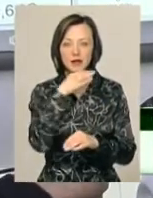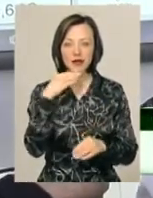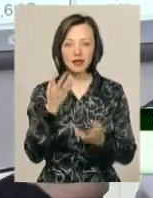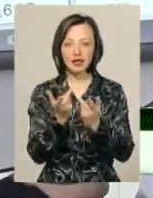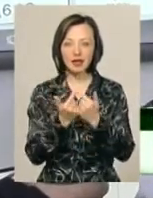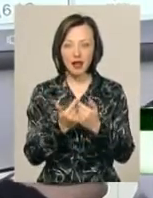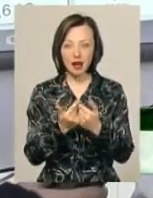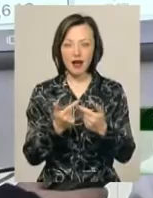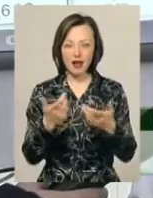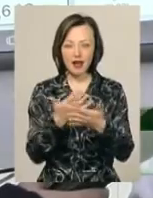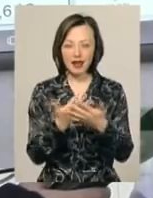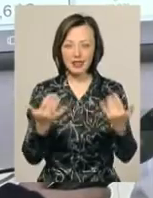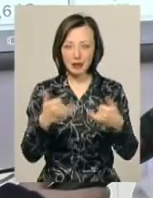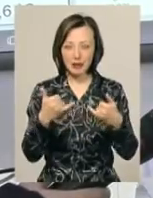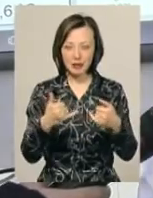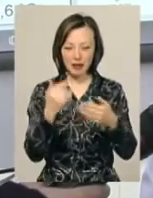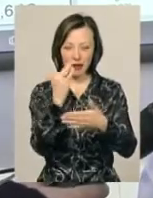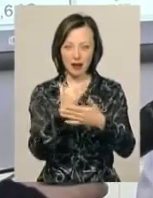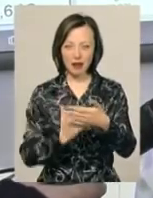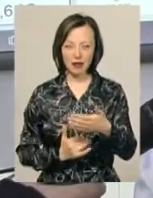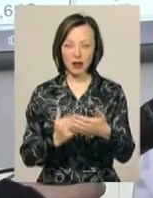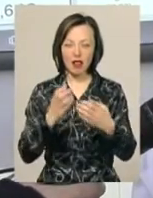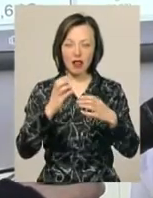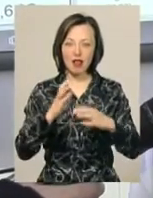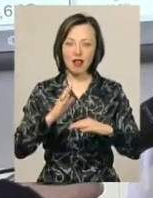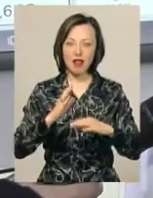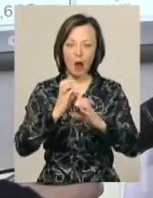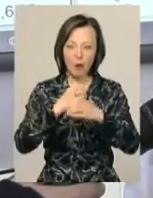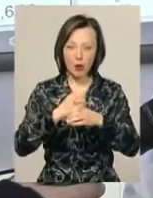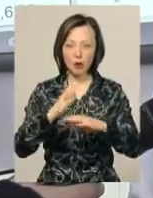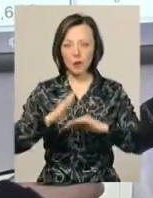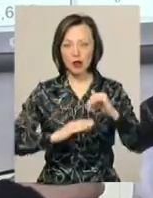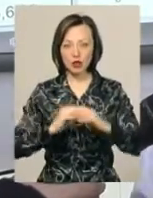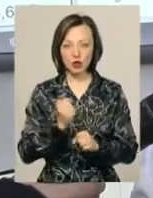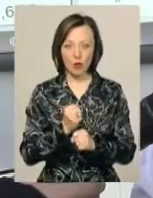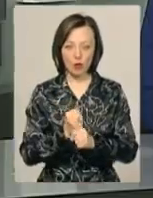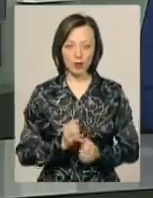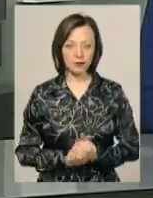кількістю реактивів, і діти мають можливість проводити лабораторні і практичні роботи.